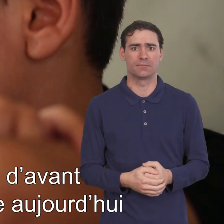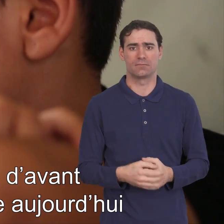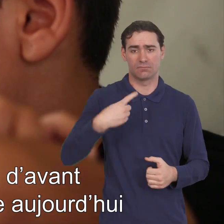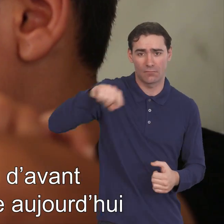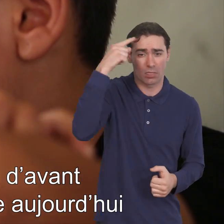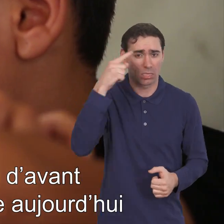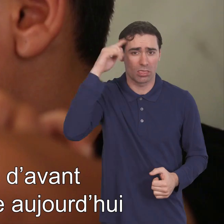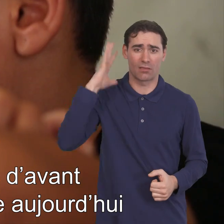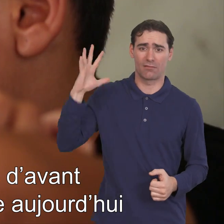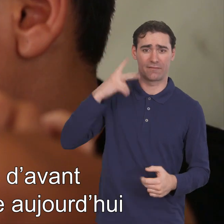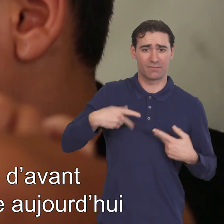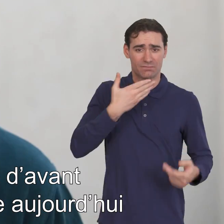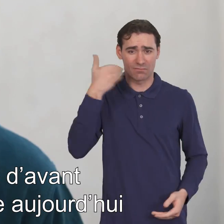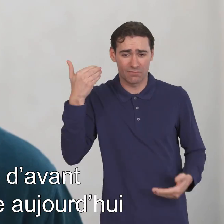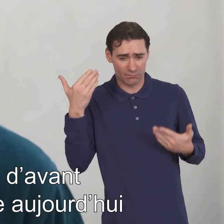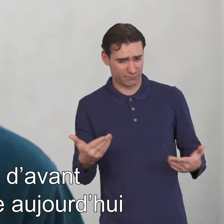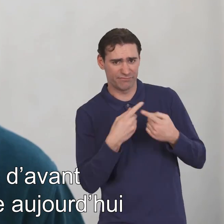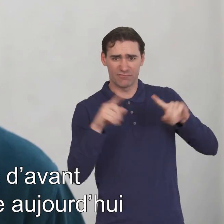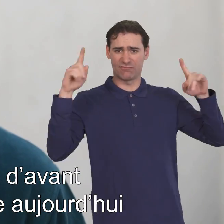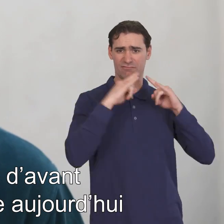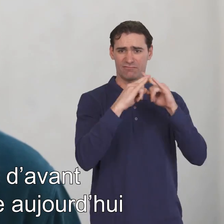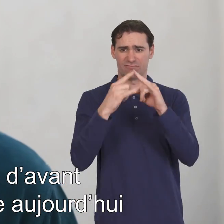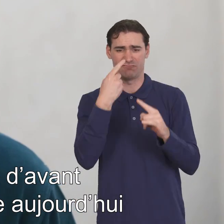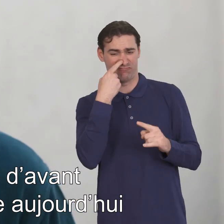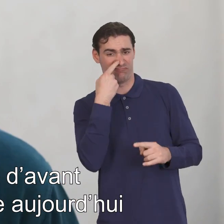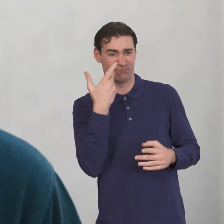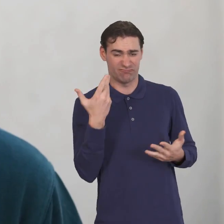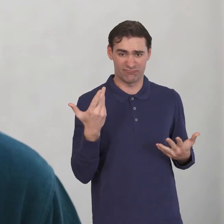Quand ils pensent à leur vie d'avant, alors qu'ils vivent dans une tente aujourd'hui,